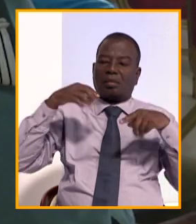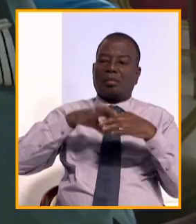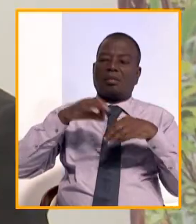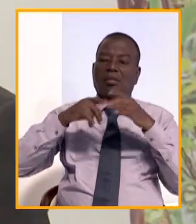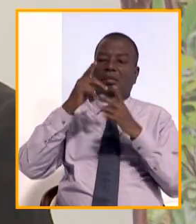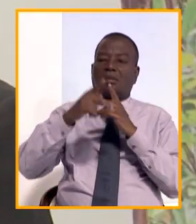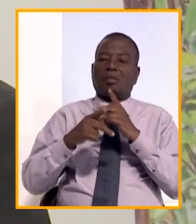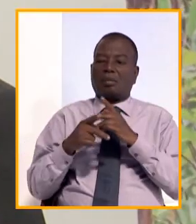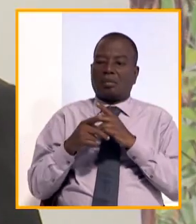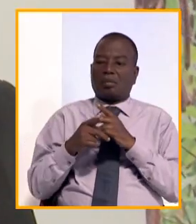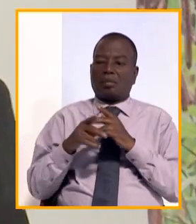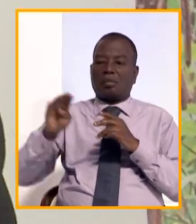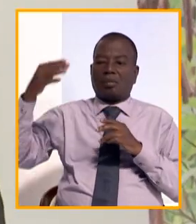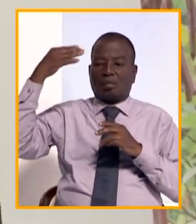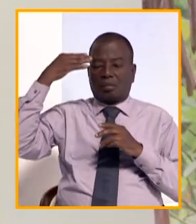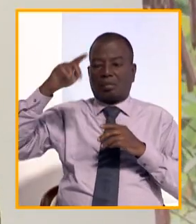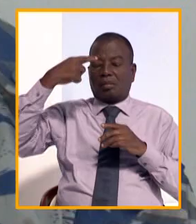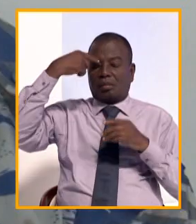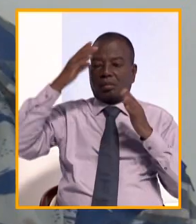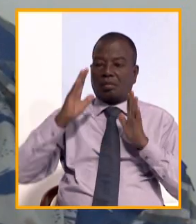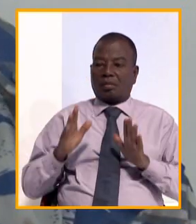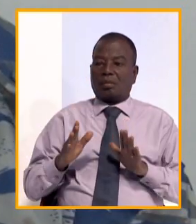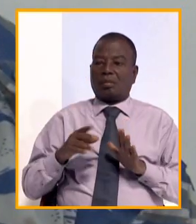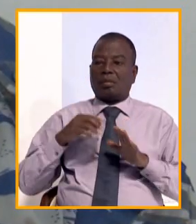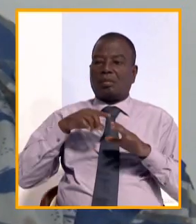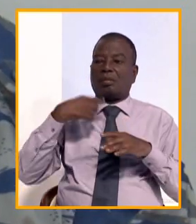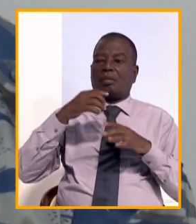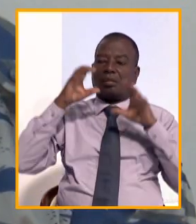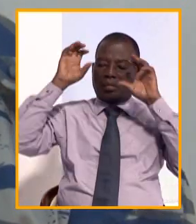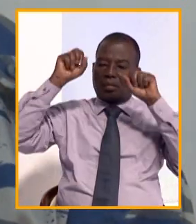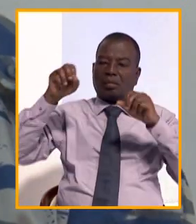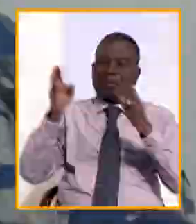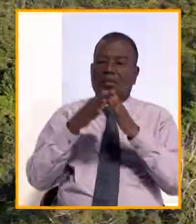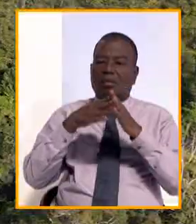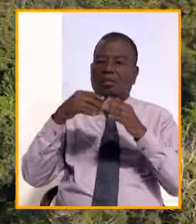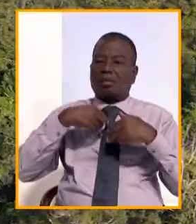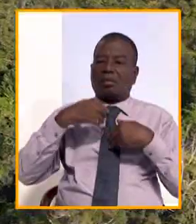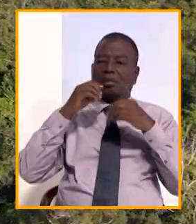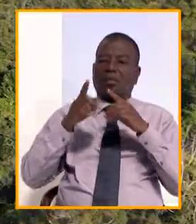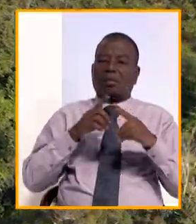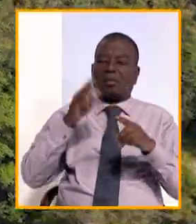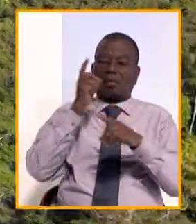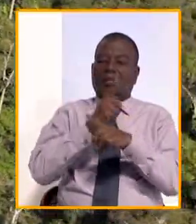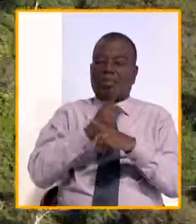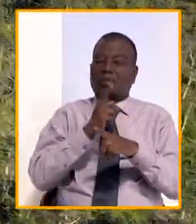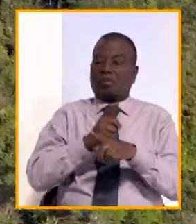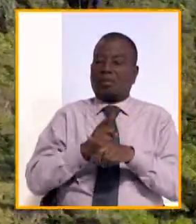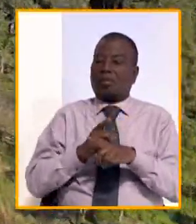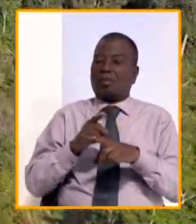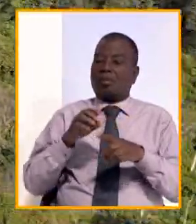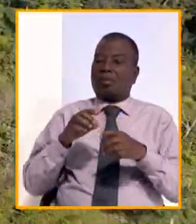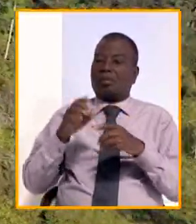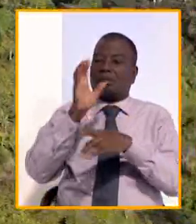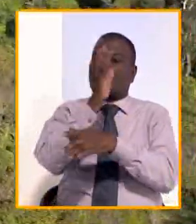projet. Le ministre-gouverneur Philippe Légré, qui présidait la rencontre, a insisté sur la préservation de la forêt classée de